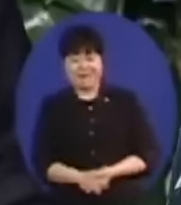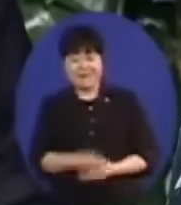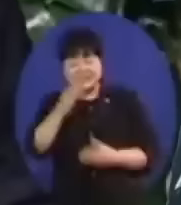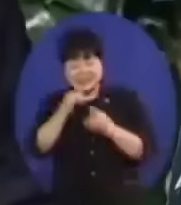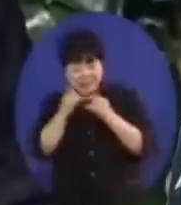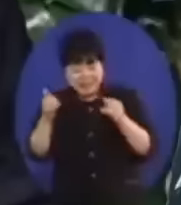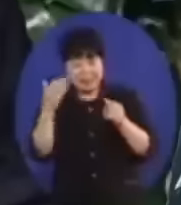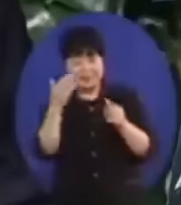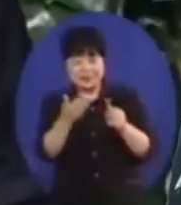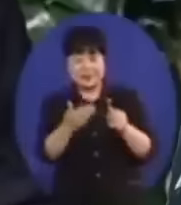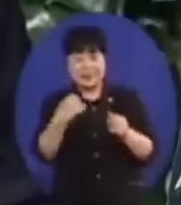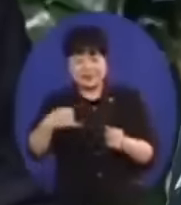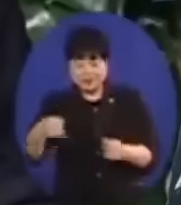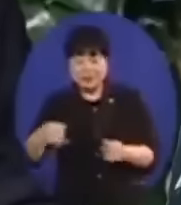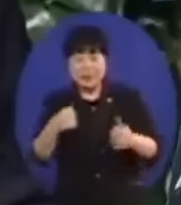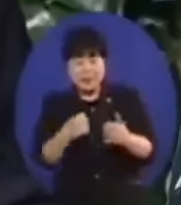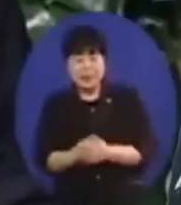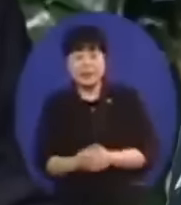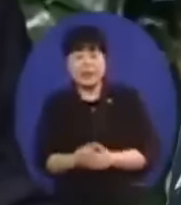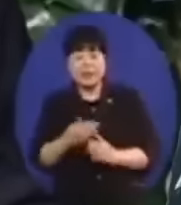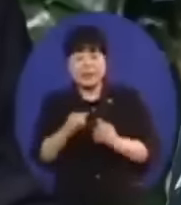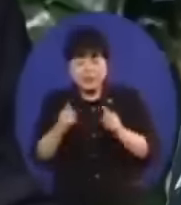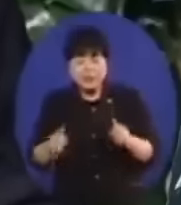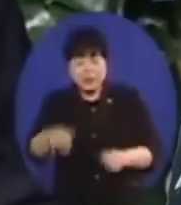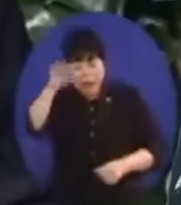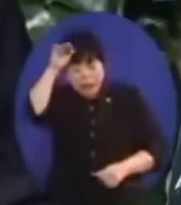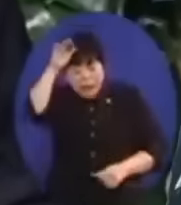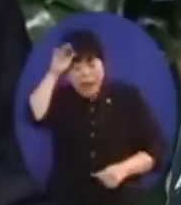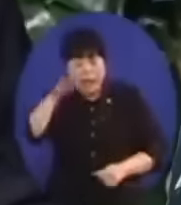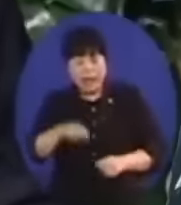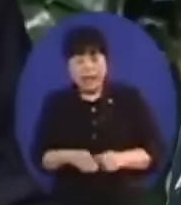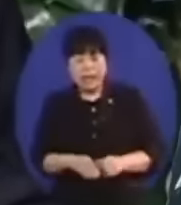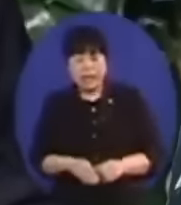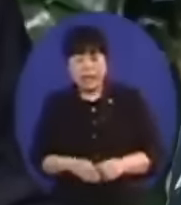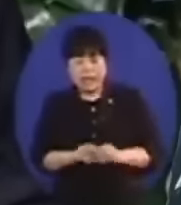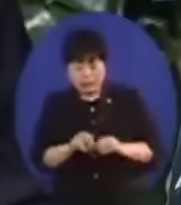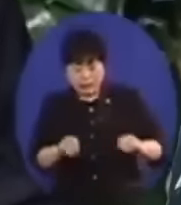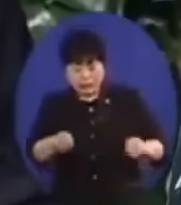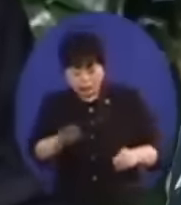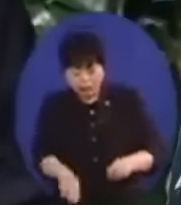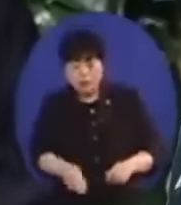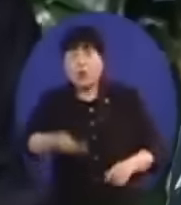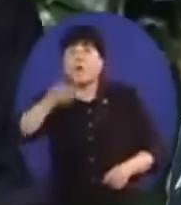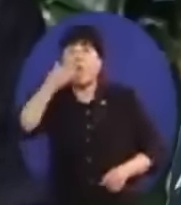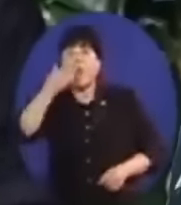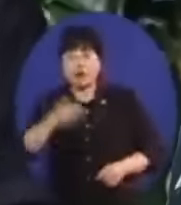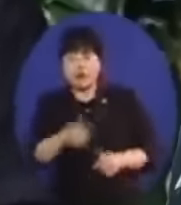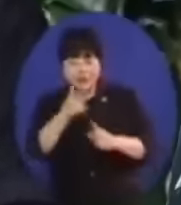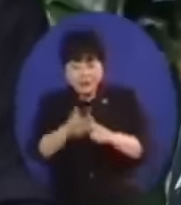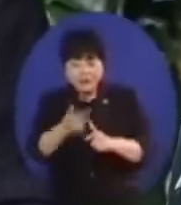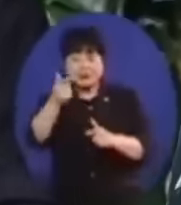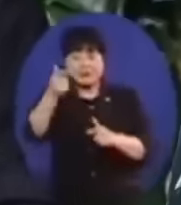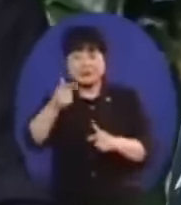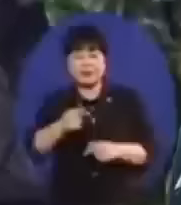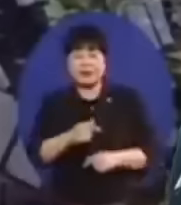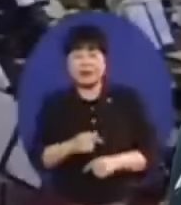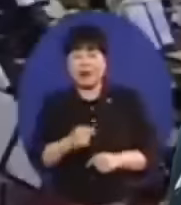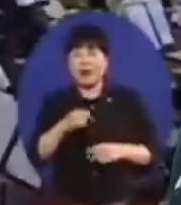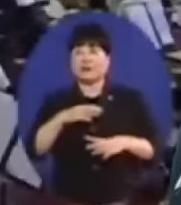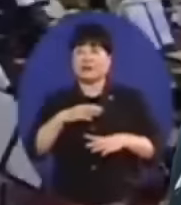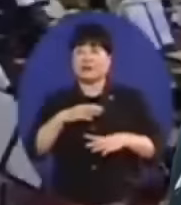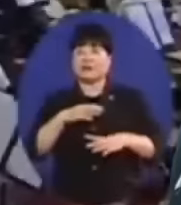이스라엘 백성들을 자녀인 같으면 우리 이방인은 그 밑에서 떨어지는 부스러기는 얻어먹을 수 있습니다. 예수님이 감탄을